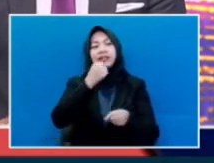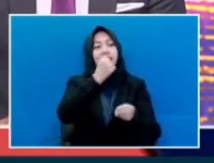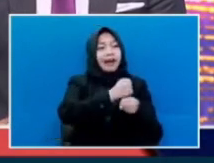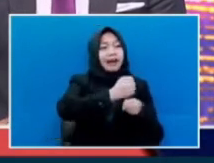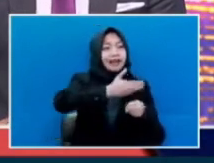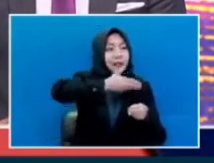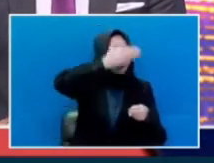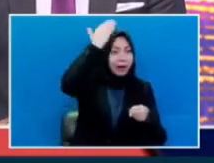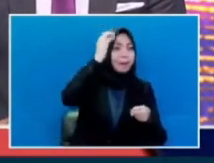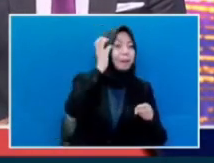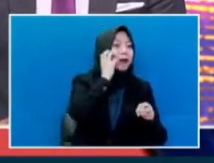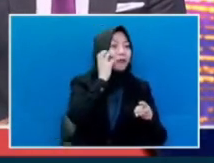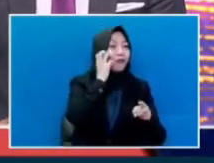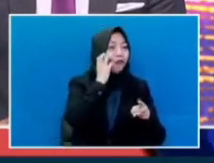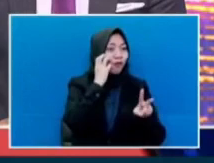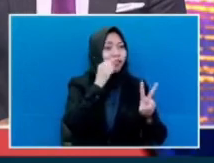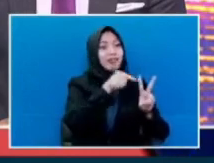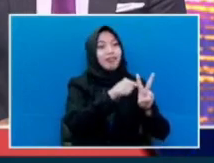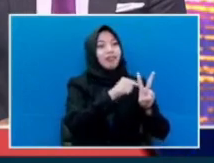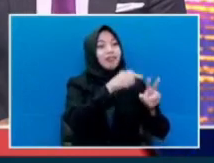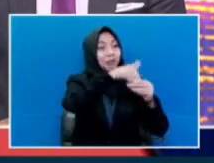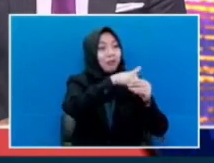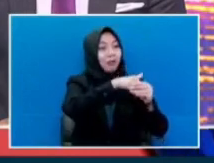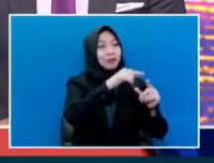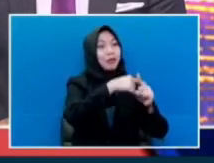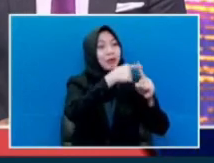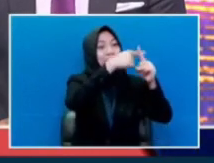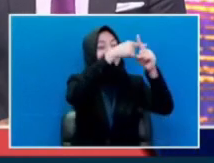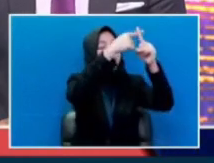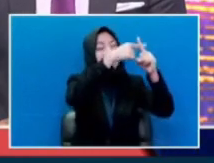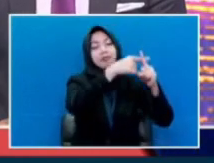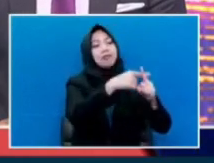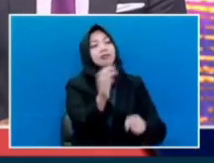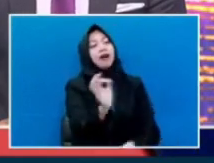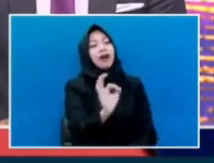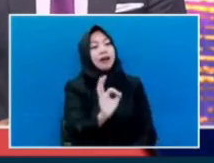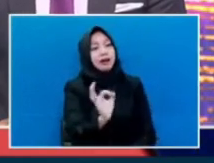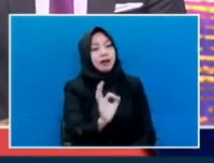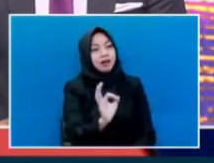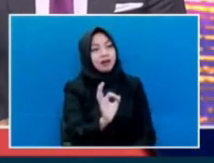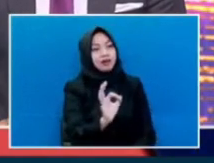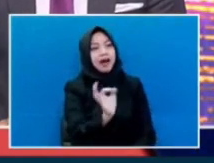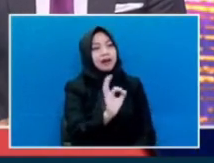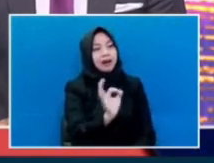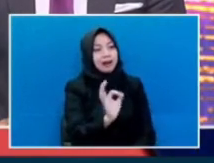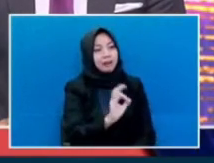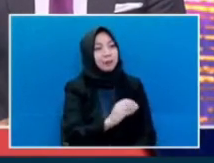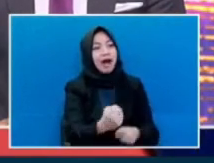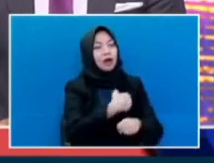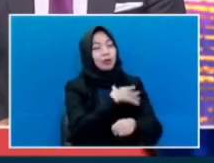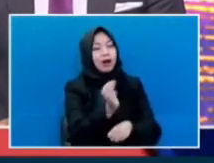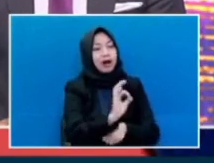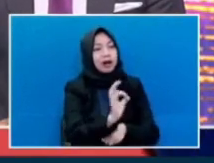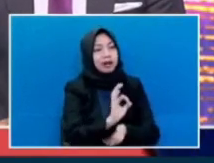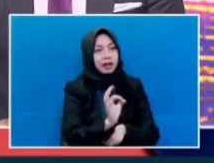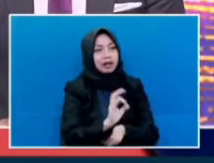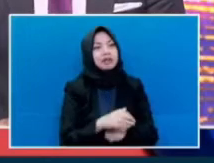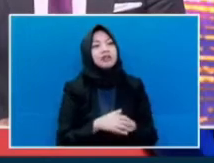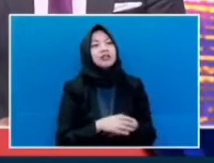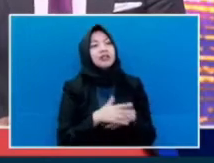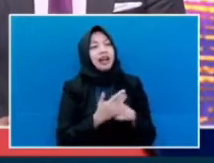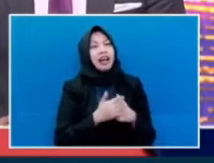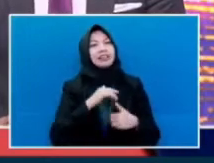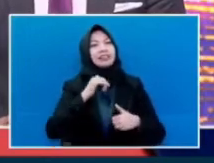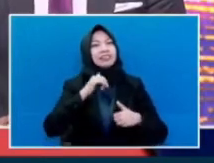dan Pak Prabowo Mas gitu ya kan dengan tidak memberikan panggung yang lebih banyak berlarut-larut dramanya tidak